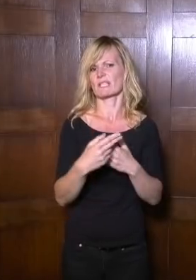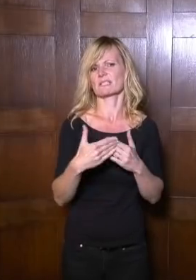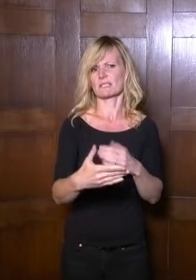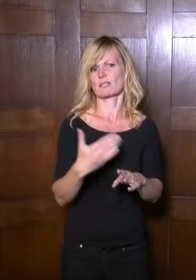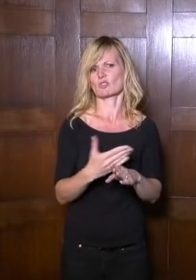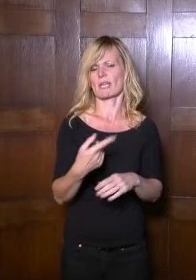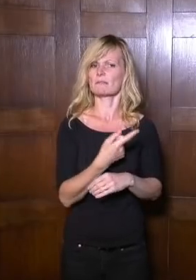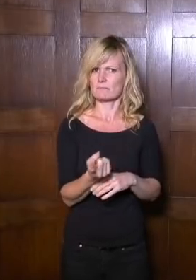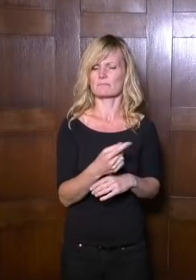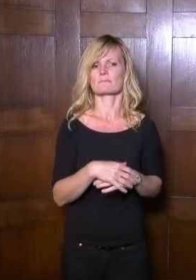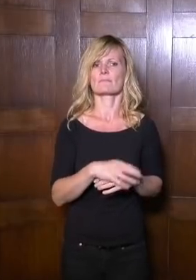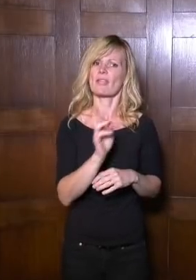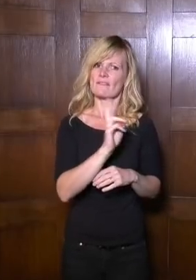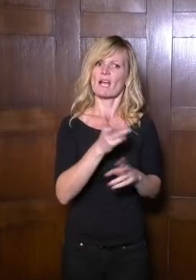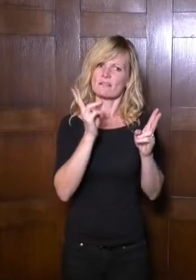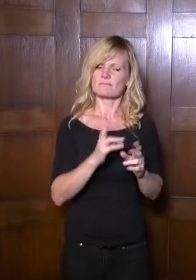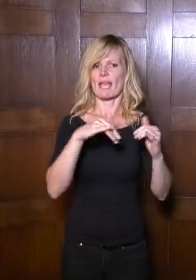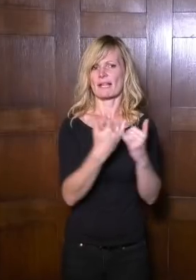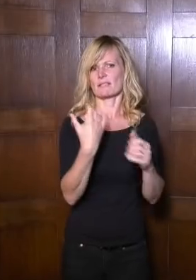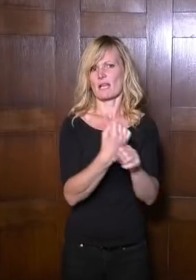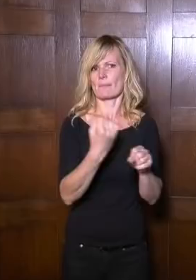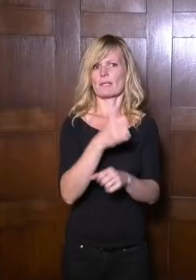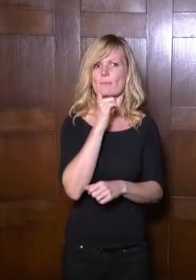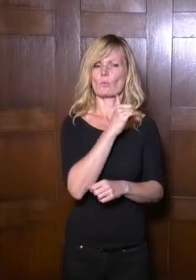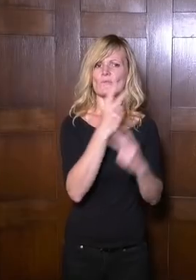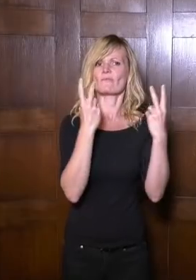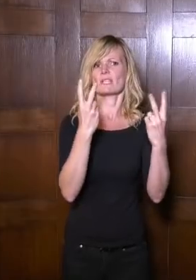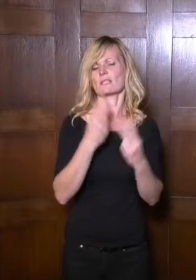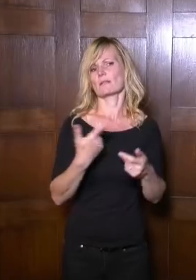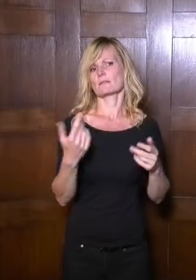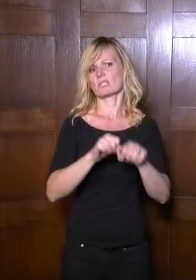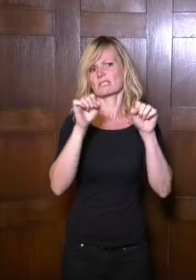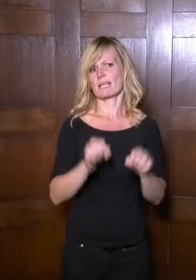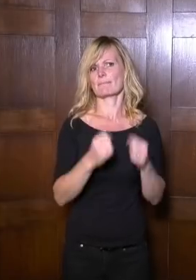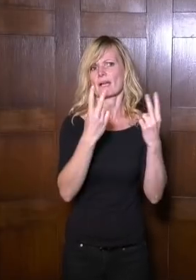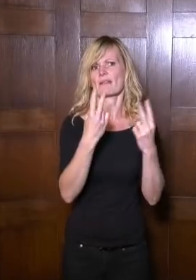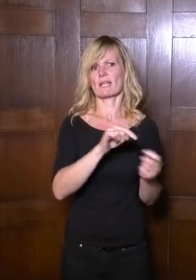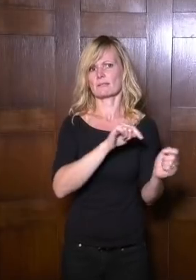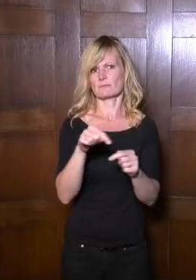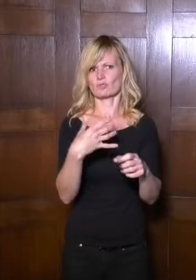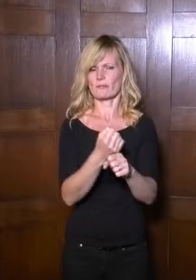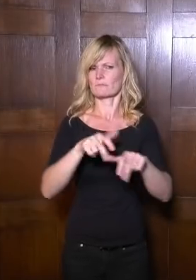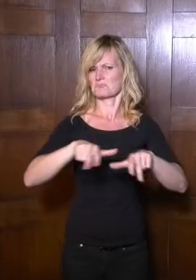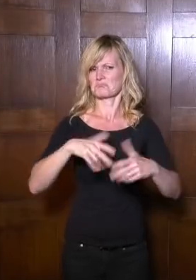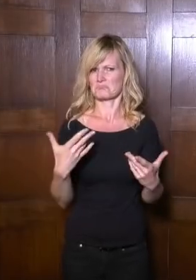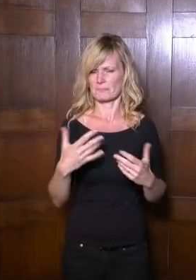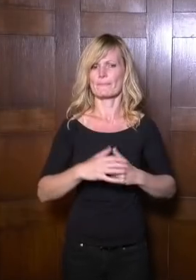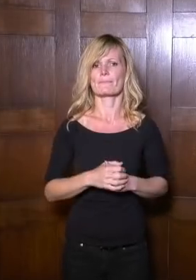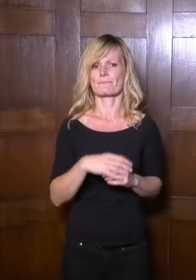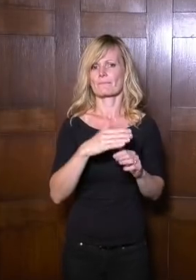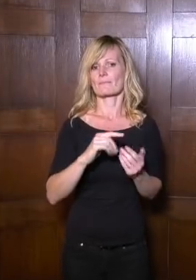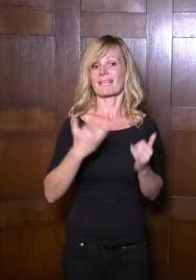von den Eltern, die wirklich systemrelevant sind, wieder arbeiten können. Der Übergang dann jetzt in den